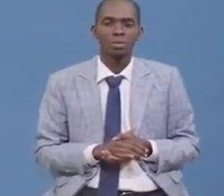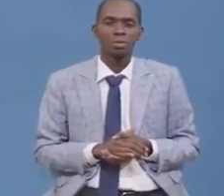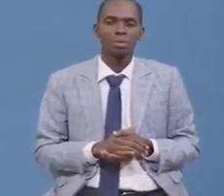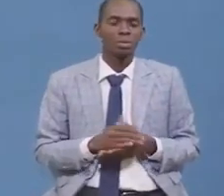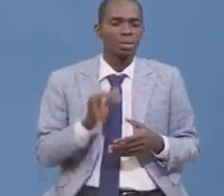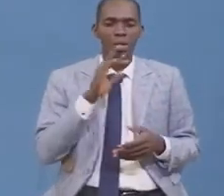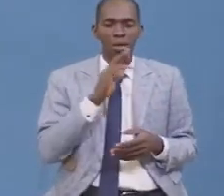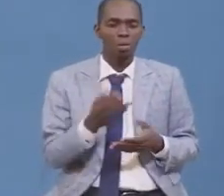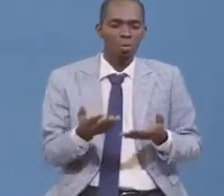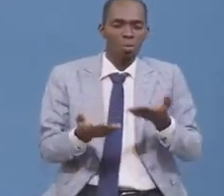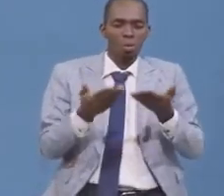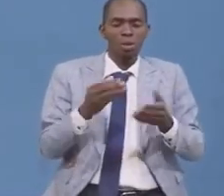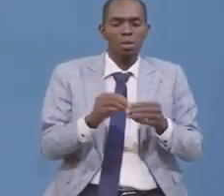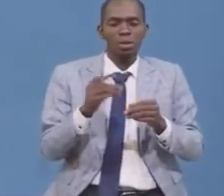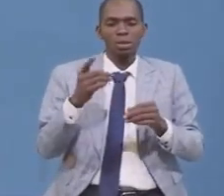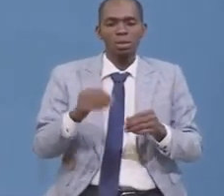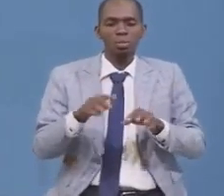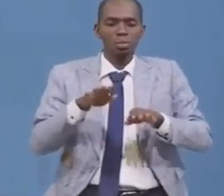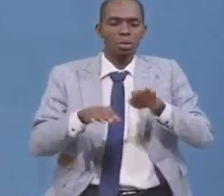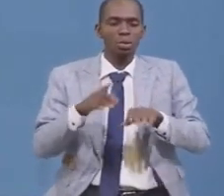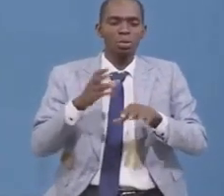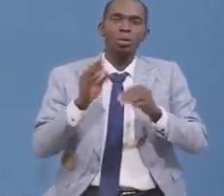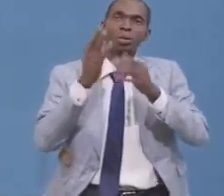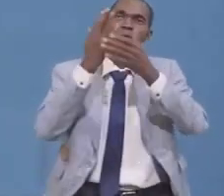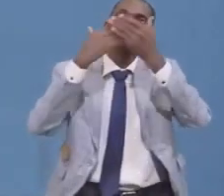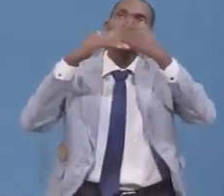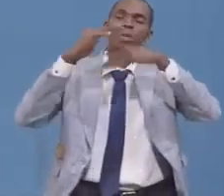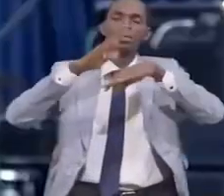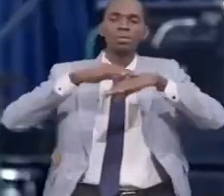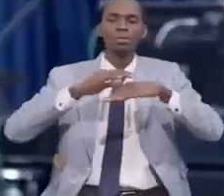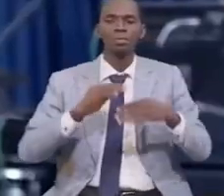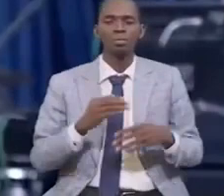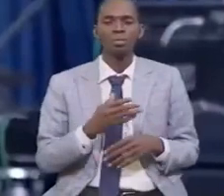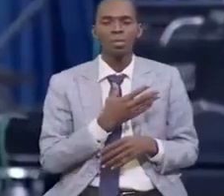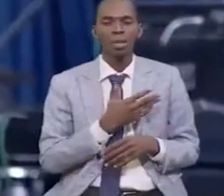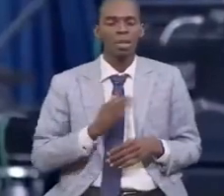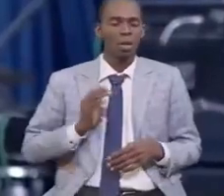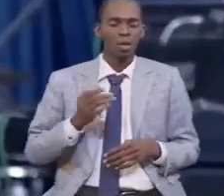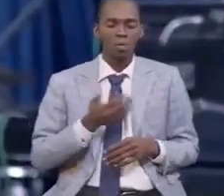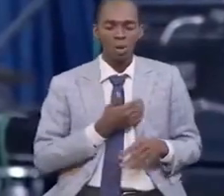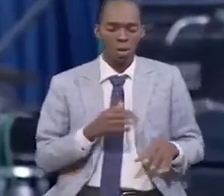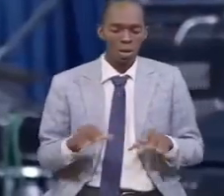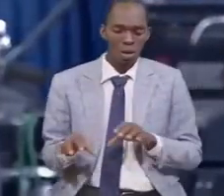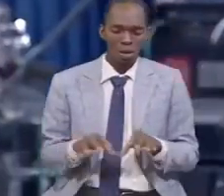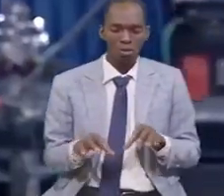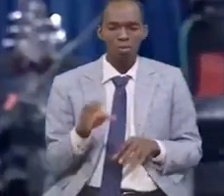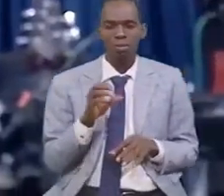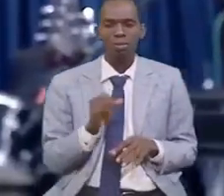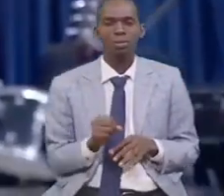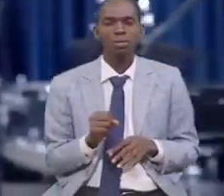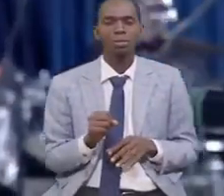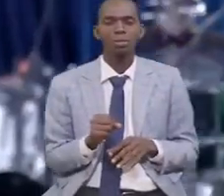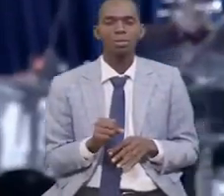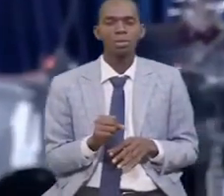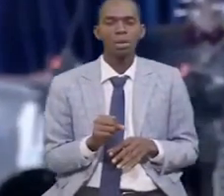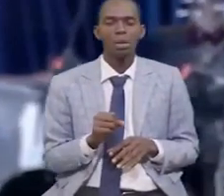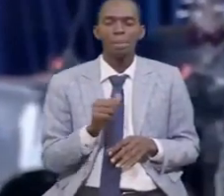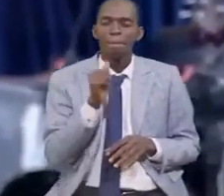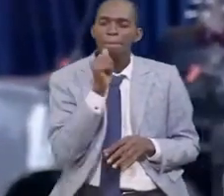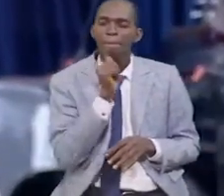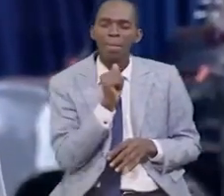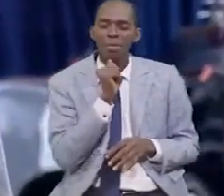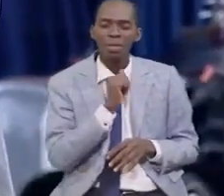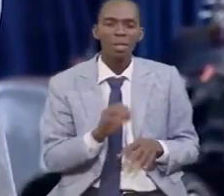of heaven. అవన్నీ కూడా పరలోకపు త్రాసులో తూకం వేయబడతాయి. Our actions, మన చర్యలు, private